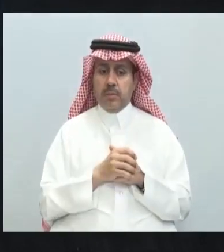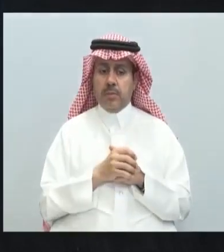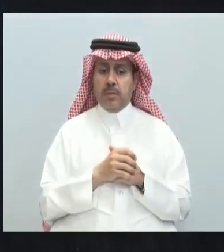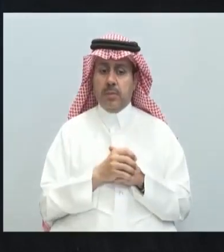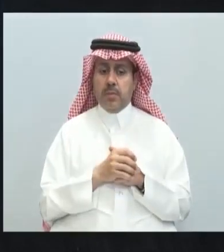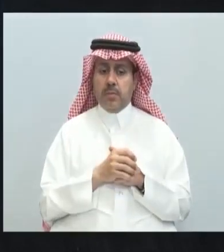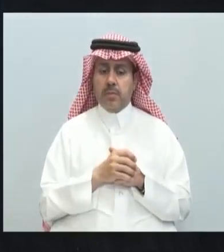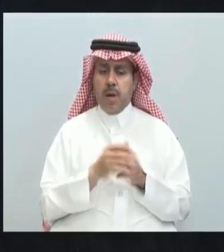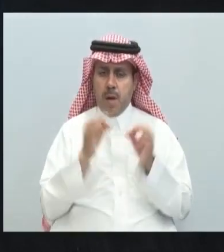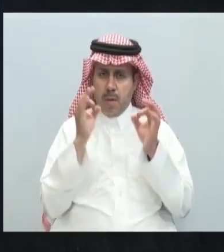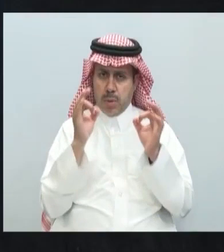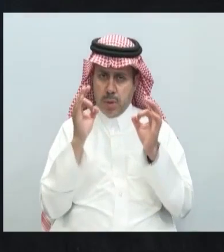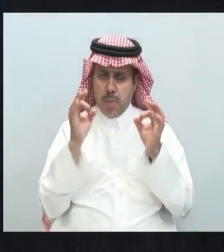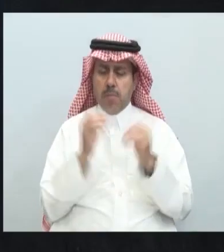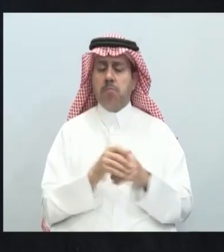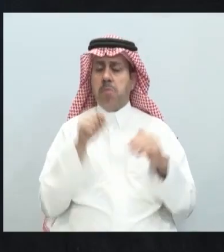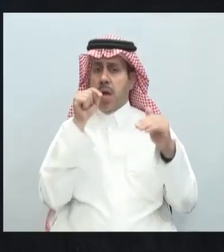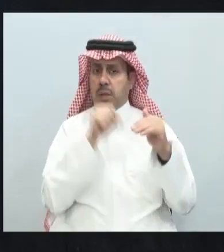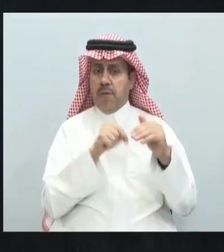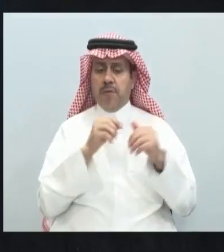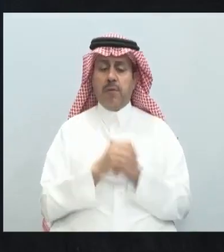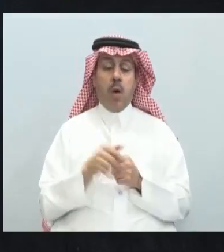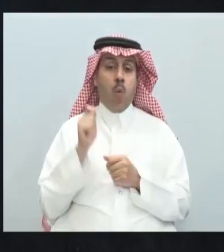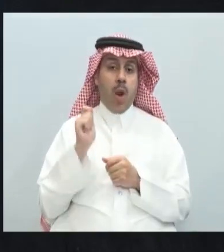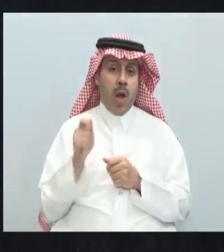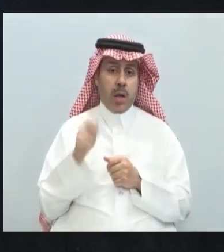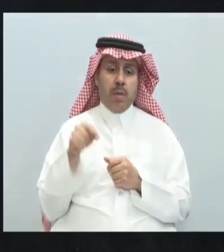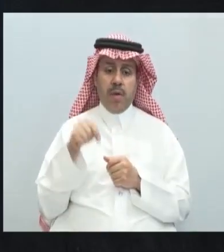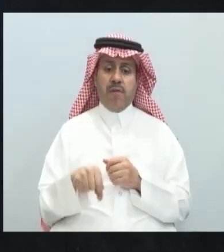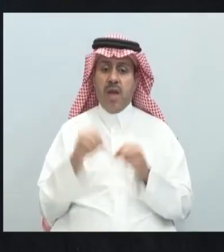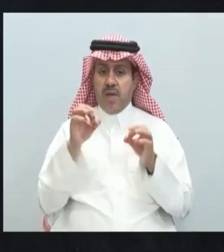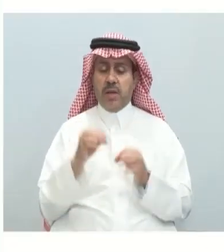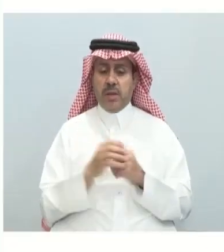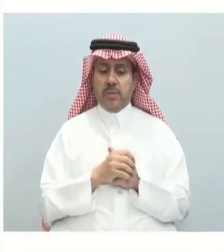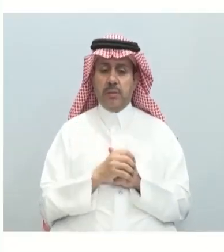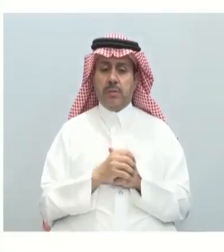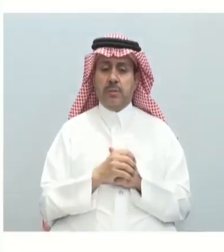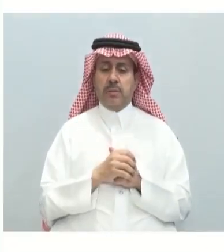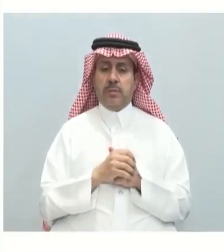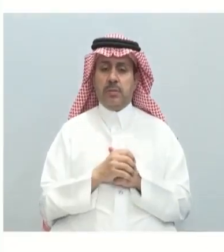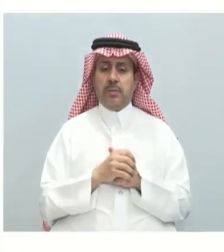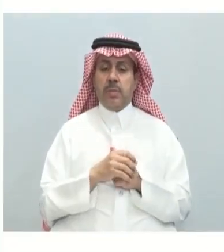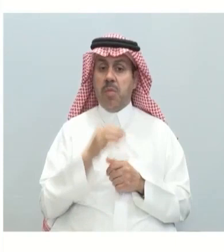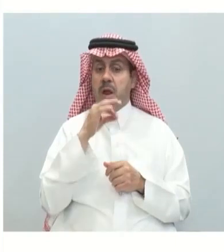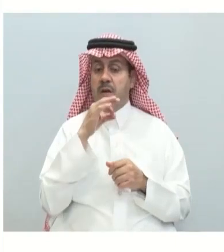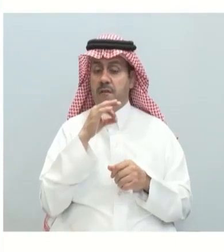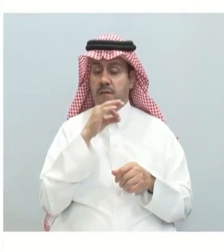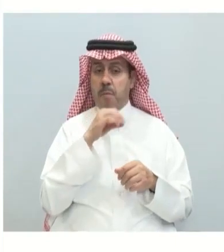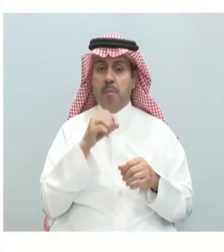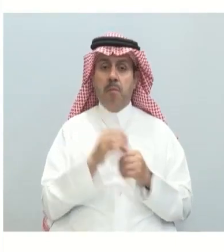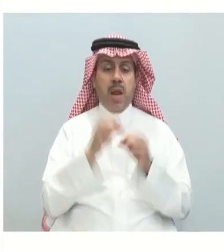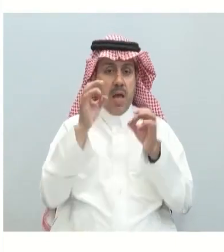واياكم على ابرز واهم الاهداف والاحكام في هاتين الايتين من هذه الفوائد والاحكام